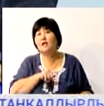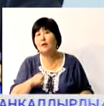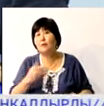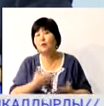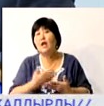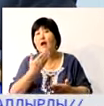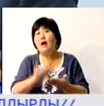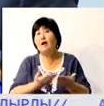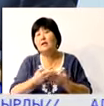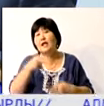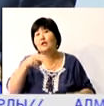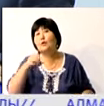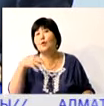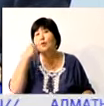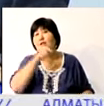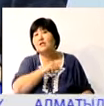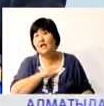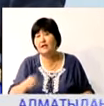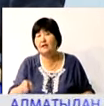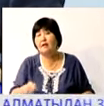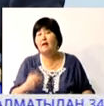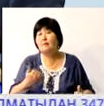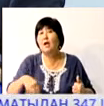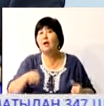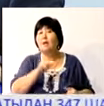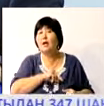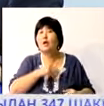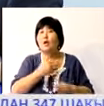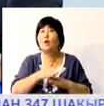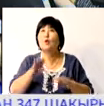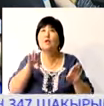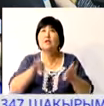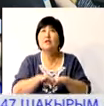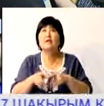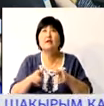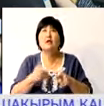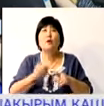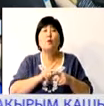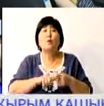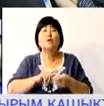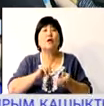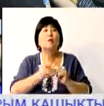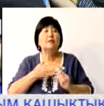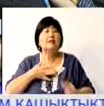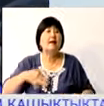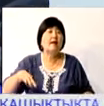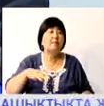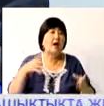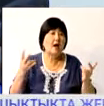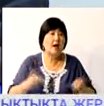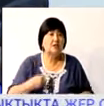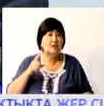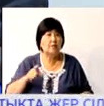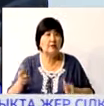анықтай отырып, 2015 жылдан бері аймақтық еңбек ресурстары балансын дайындады. Бұл өз кезегінде біздің аймағымызға қажетті